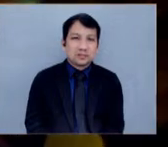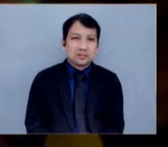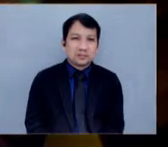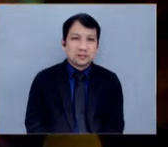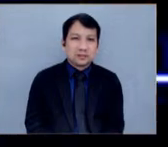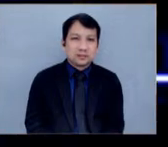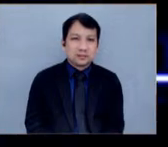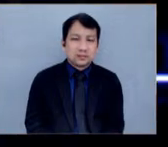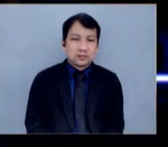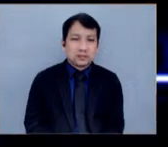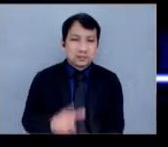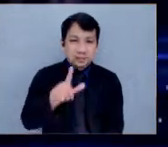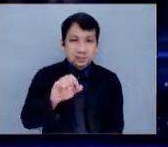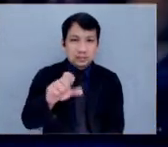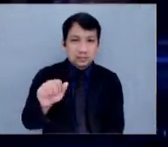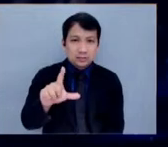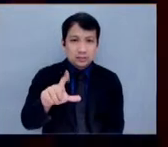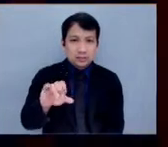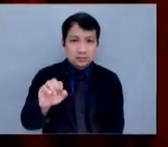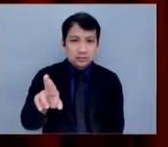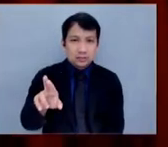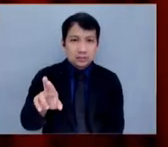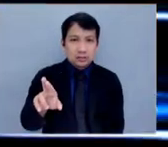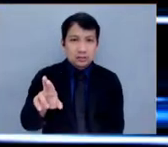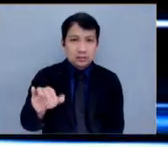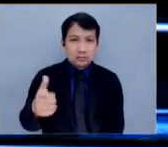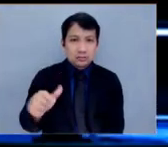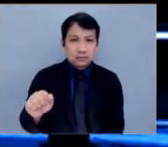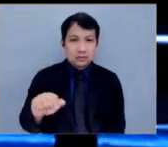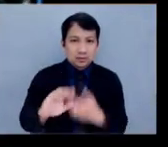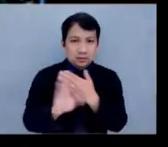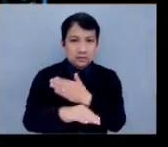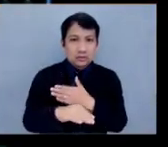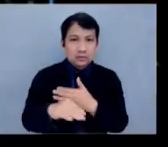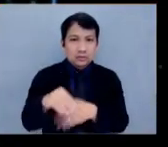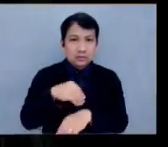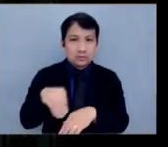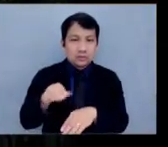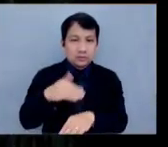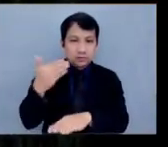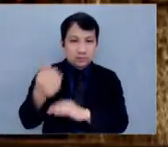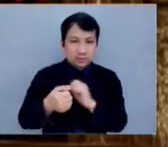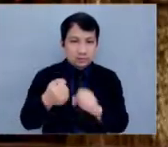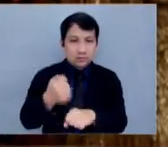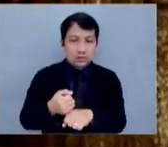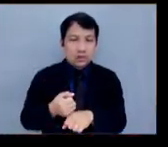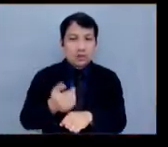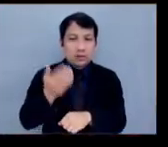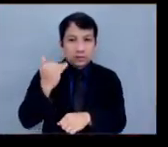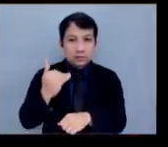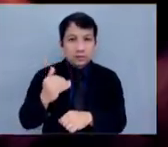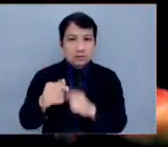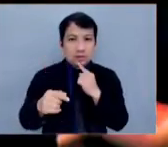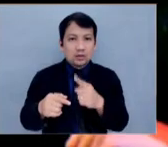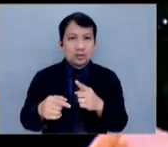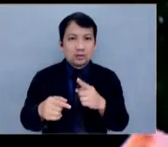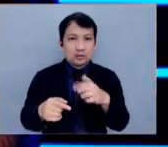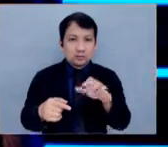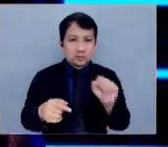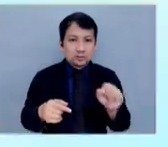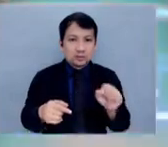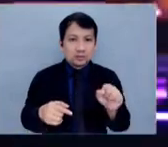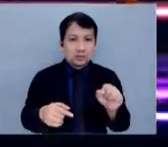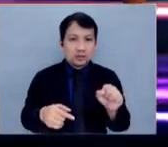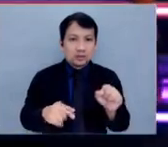Si Lea Salonga naman, nakatakdang magbalik Broadway next year. Para naman yan sa debut ng Stephen Sondheim's Old